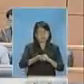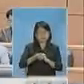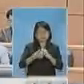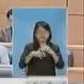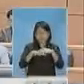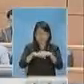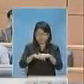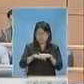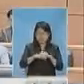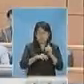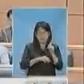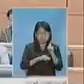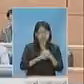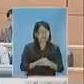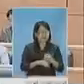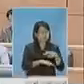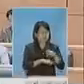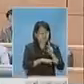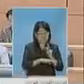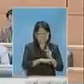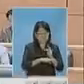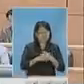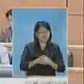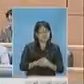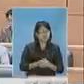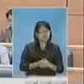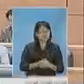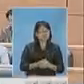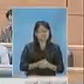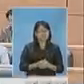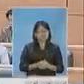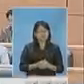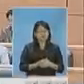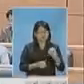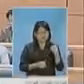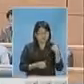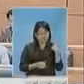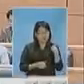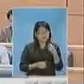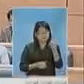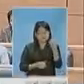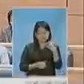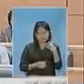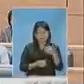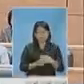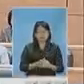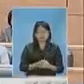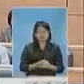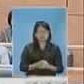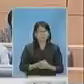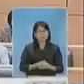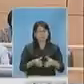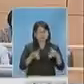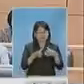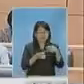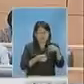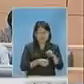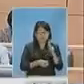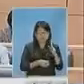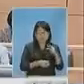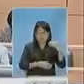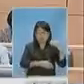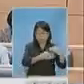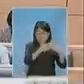ท่านประธานที่เคารพครับเขาบอกว่าถ้าพรรคเพื่อไทยเดินหน้าแบบนี้